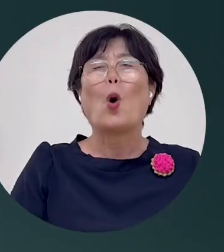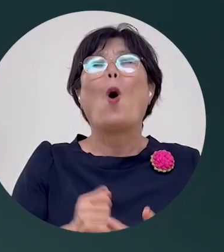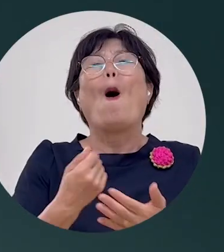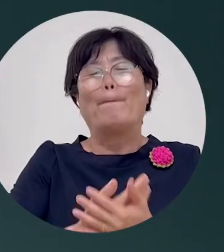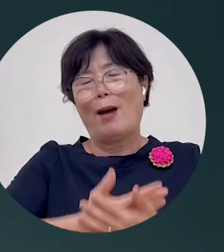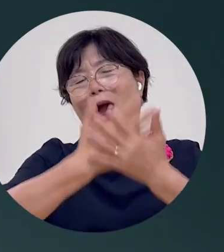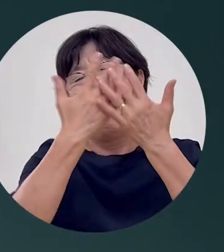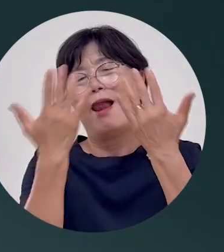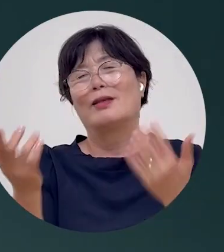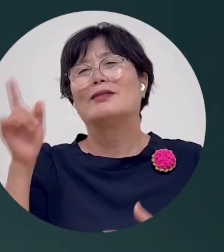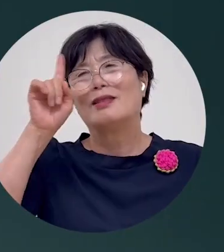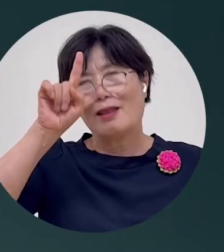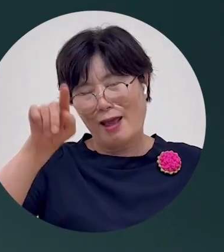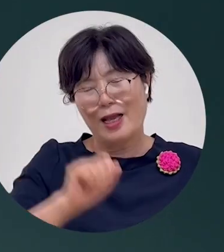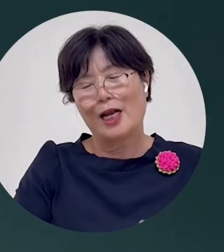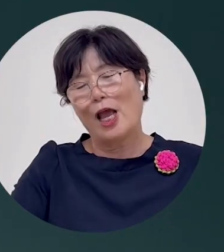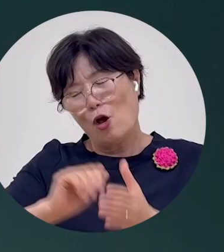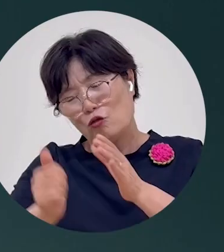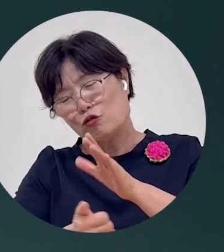여러분, 죽어도 산다니까요.